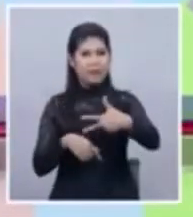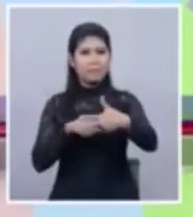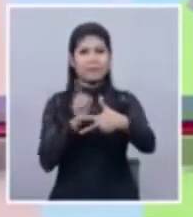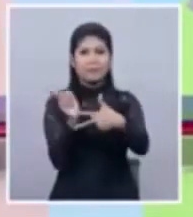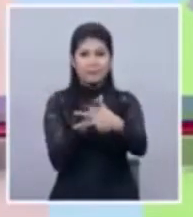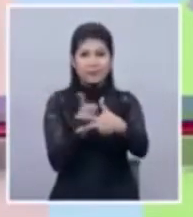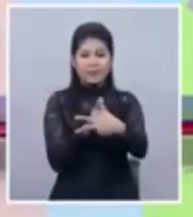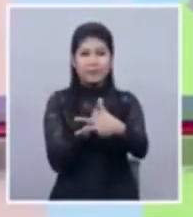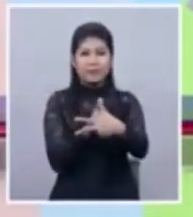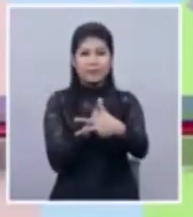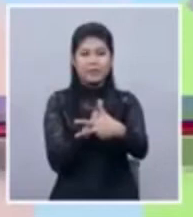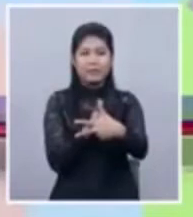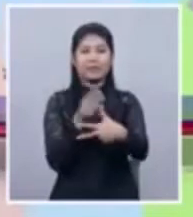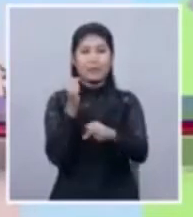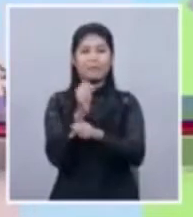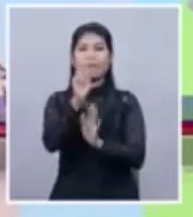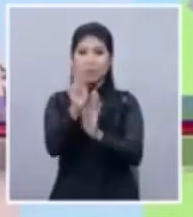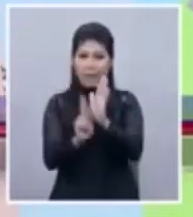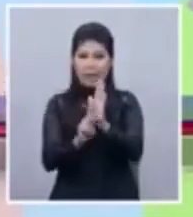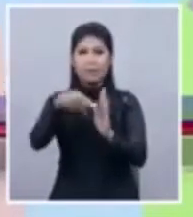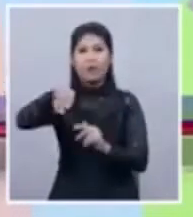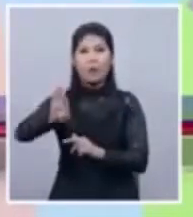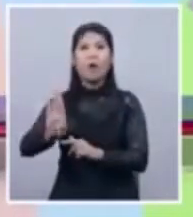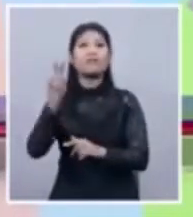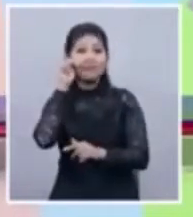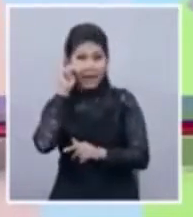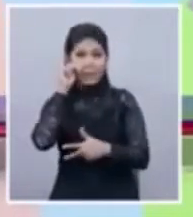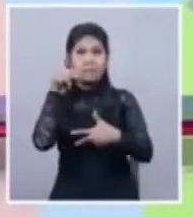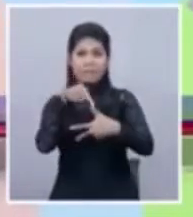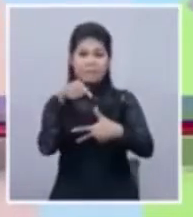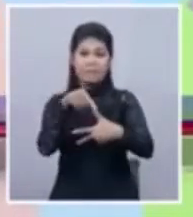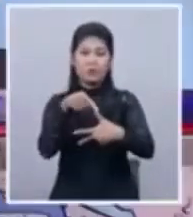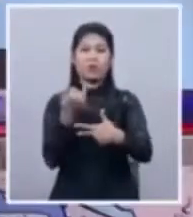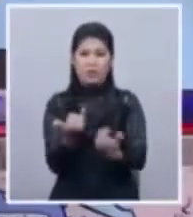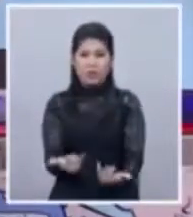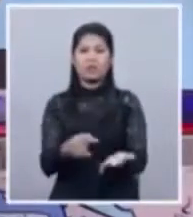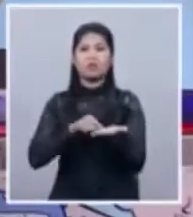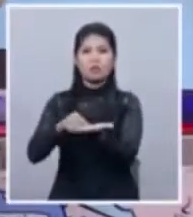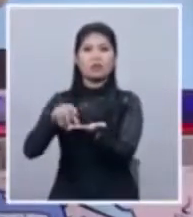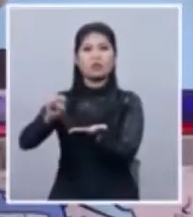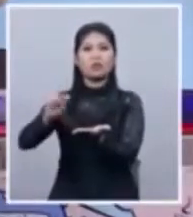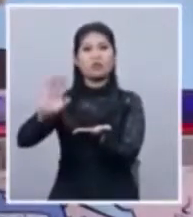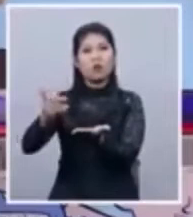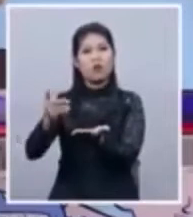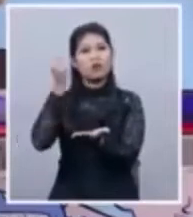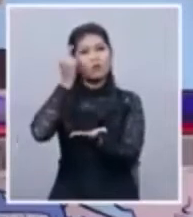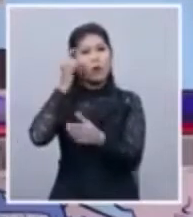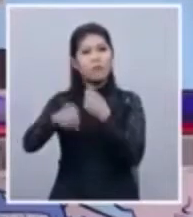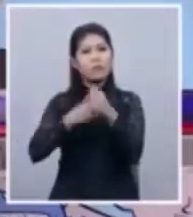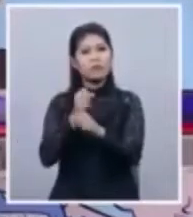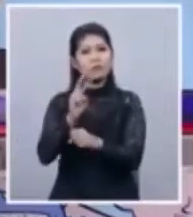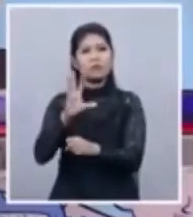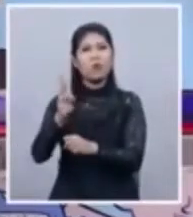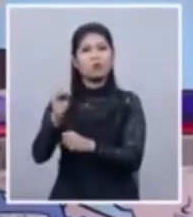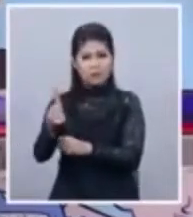แรกก็คือจัดทำกฎหมายหรือพรบน้ำนะครับซึ่งขณะนี้ก็อยู่ที่ในสนช.เข้าใจว่าภายในปี61เนี่ย